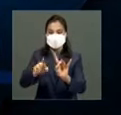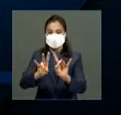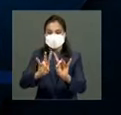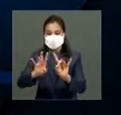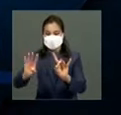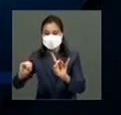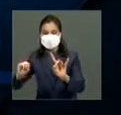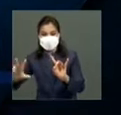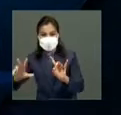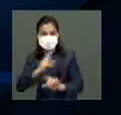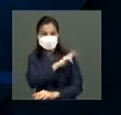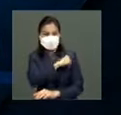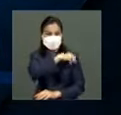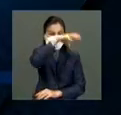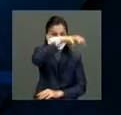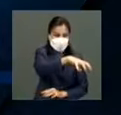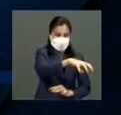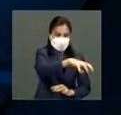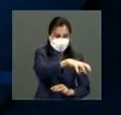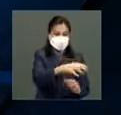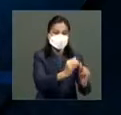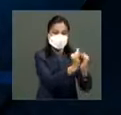8,743 อยู่ในโรงพยาบาล